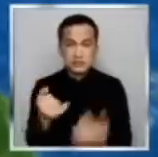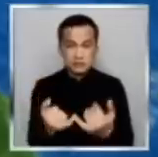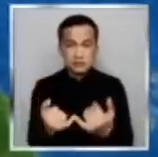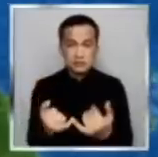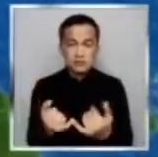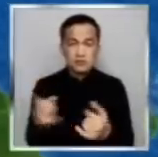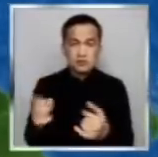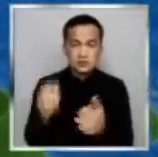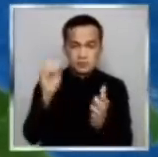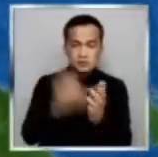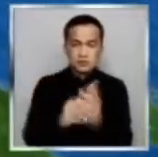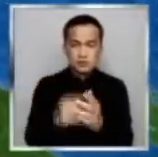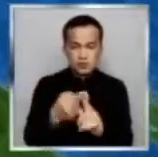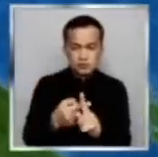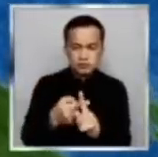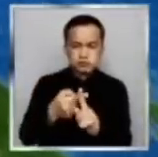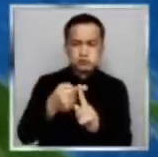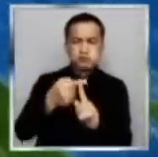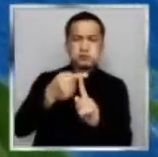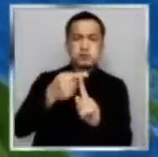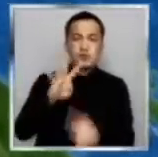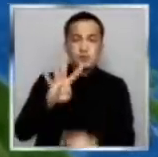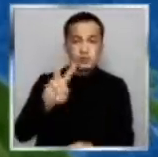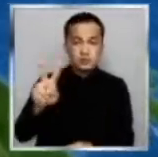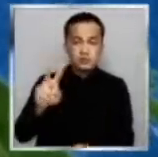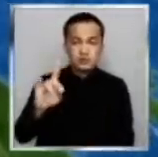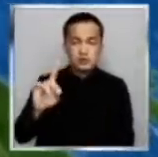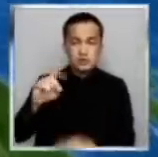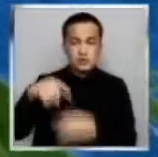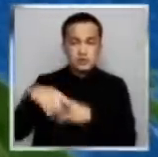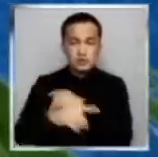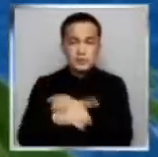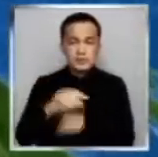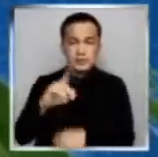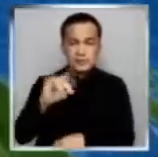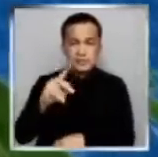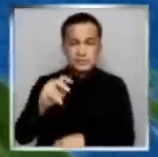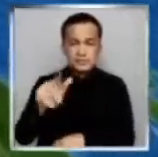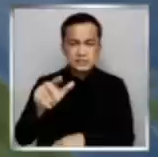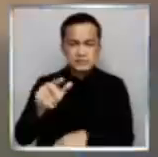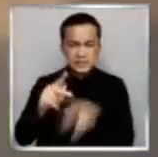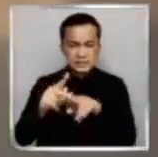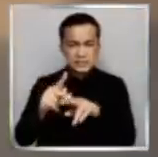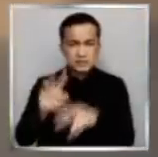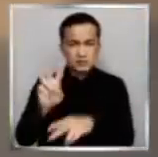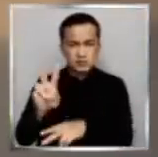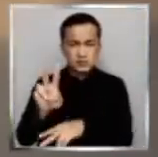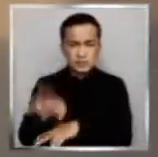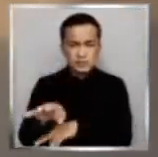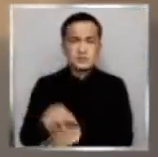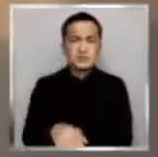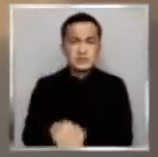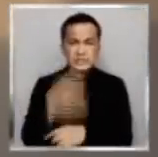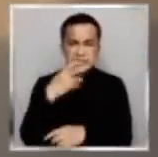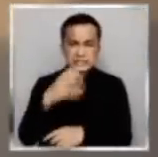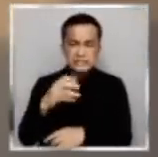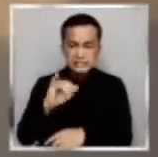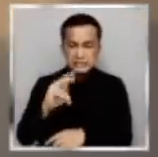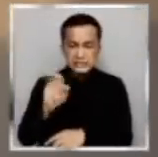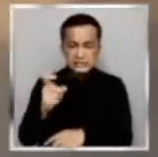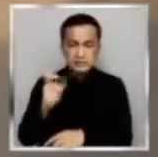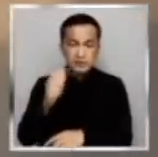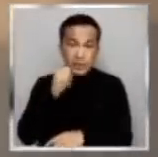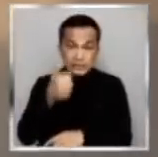nakapagtala ng 42 degrees Celsius sa Dagupan, Pangasinan, alas 2 ng hapon. Sa heat index forecast naman ng Metro Weather para bukas,